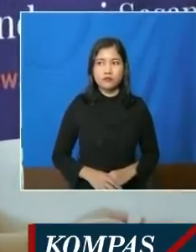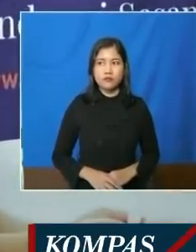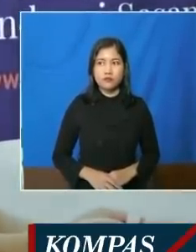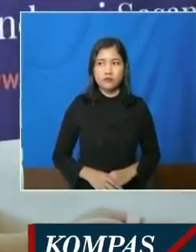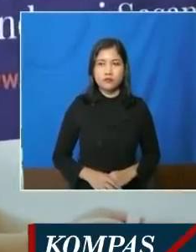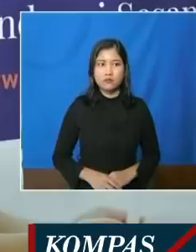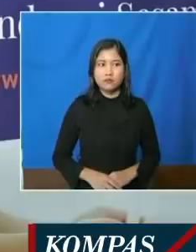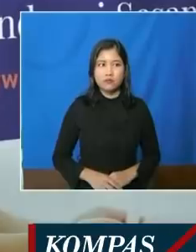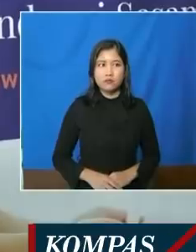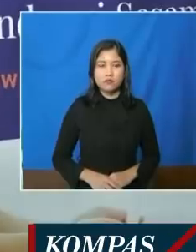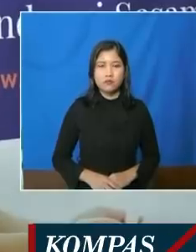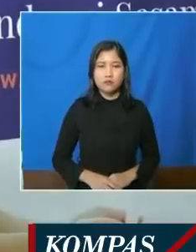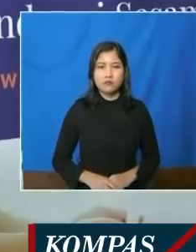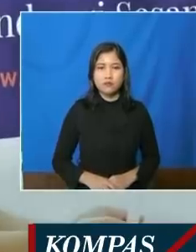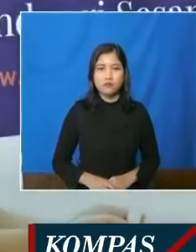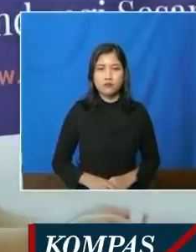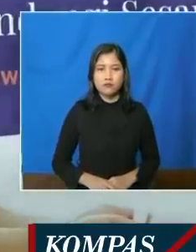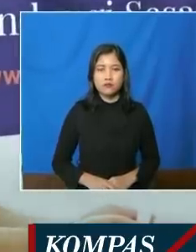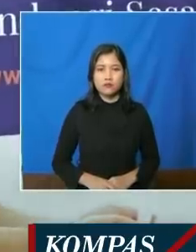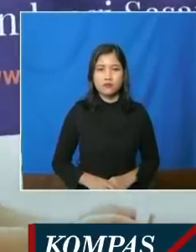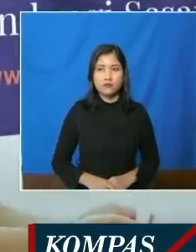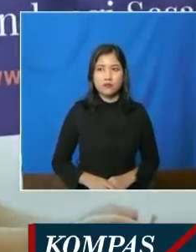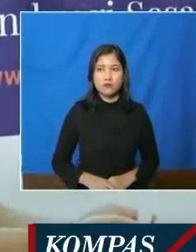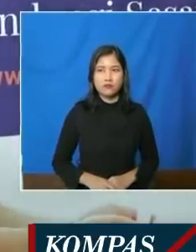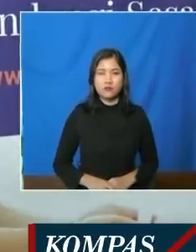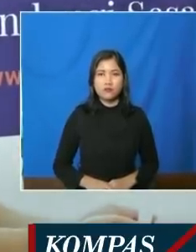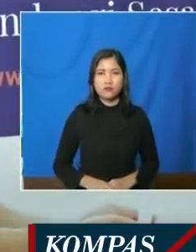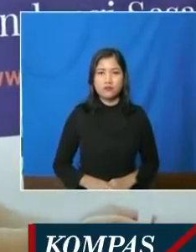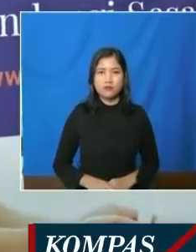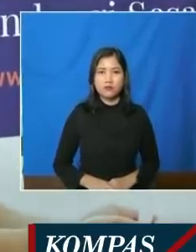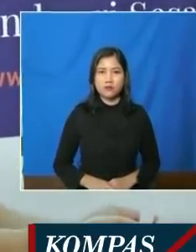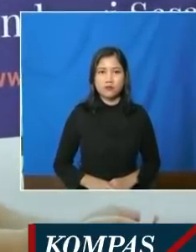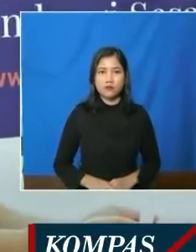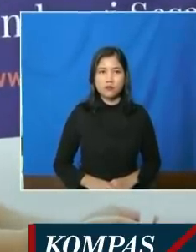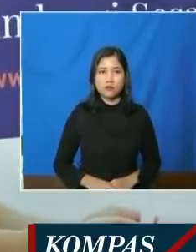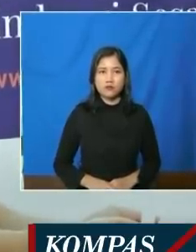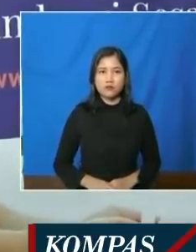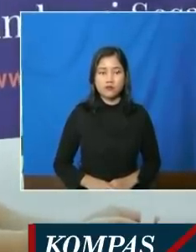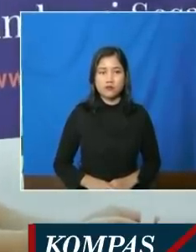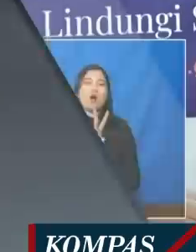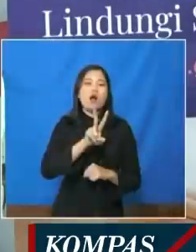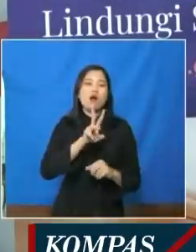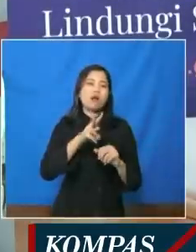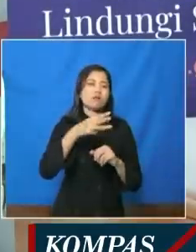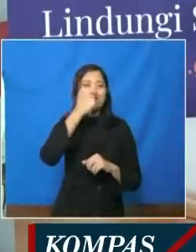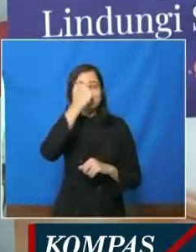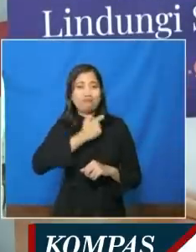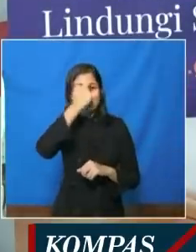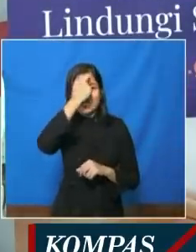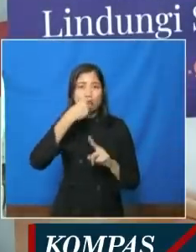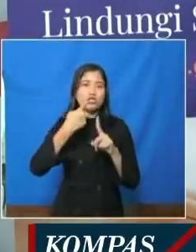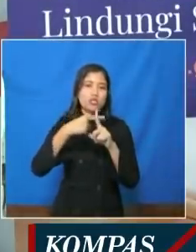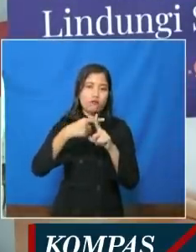penambahan terbanyak ada di DKI Jakarta yaitu 30 kasus pada